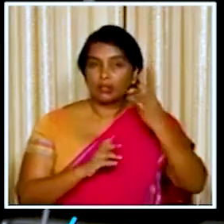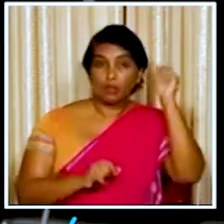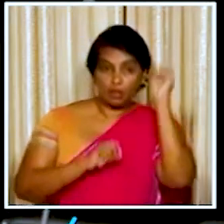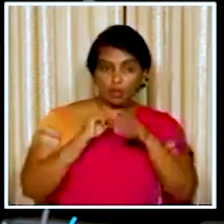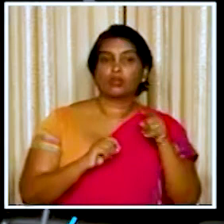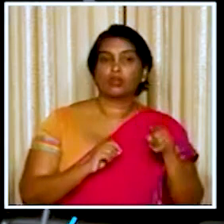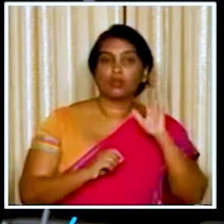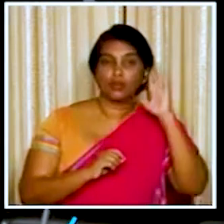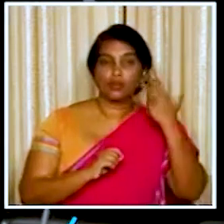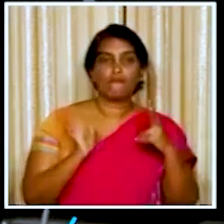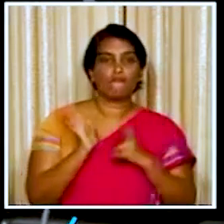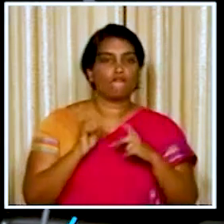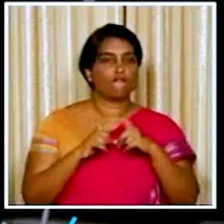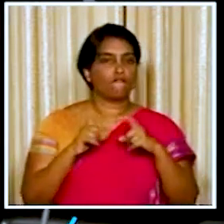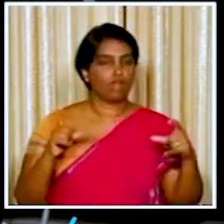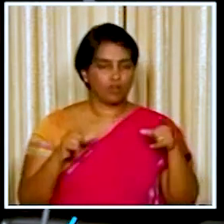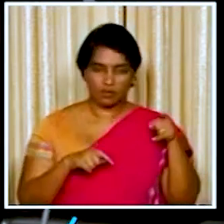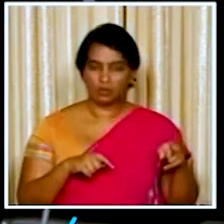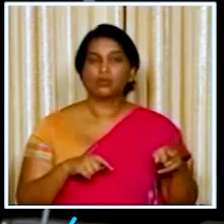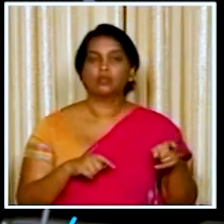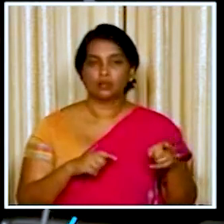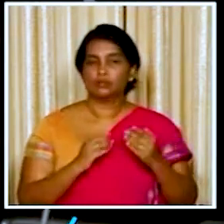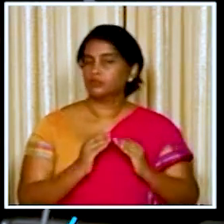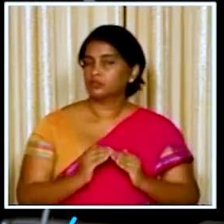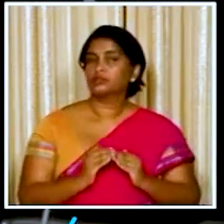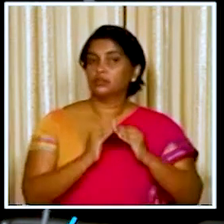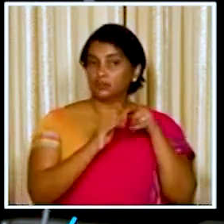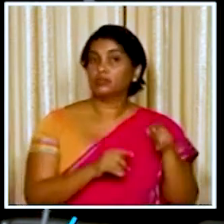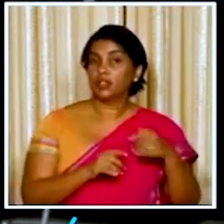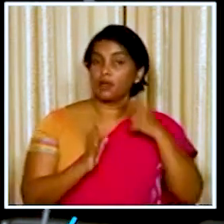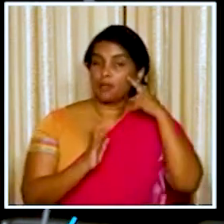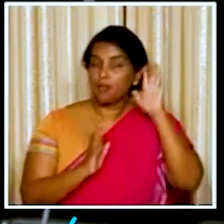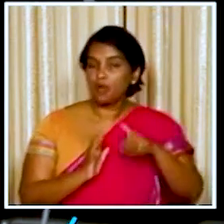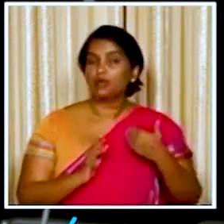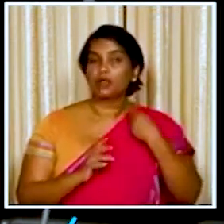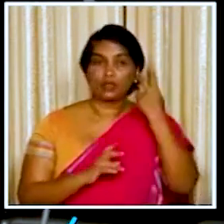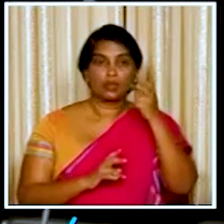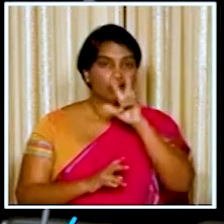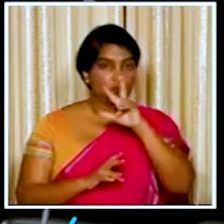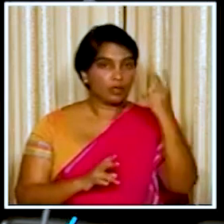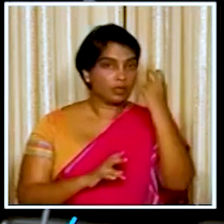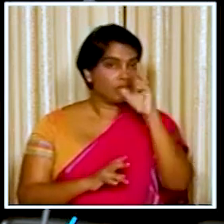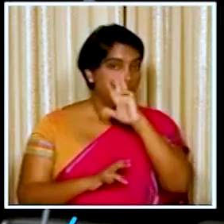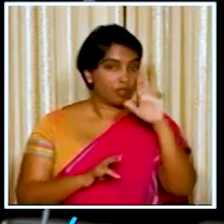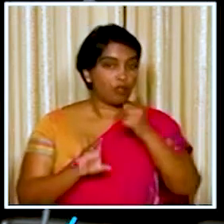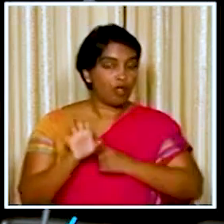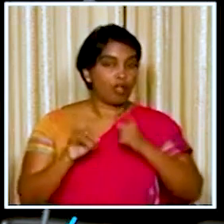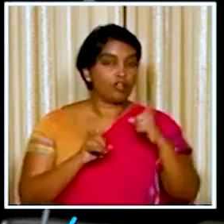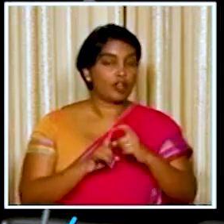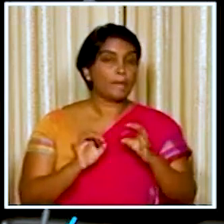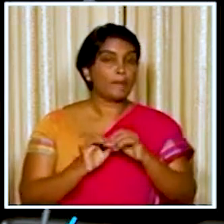අයට විශේෂ වවුචර් පත්ක්‍රමයක් කරහත් අපි මේක වර්ධනය කරනවා. මේකේ අපේ අරමුණ 2018-19 කාලේ ඩොලර්